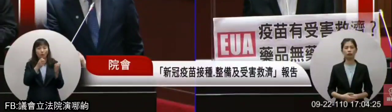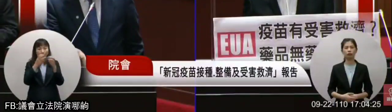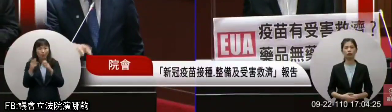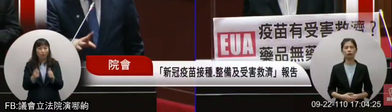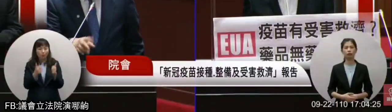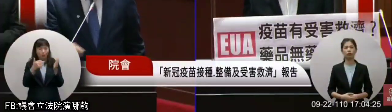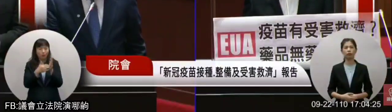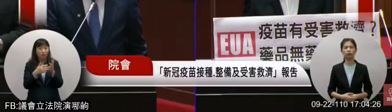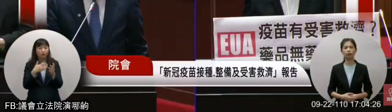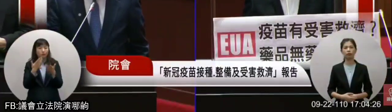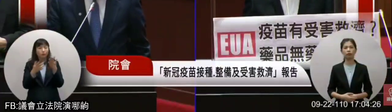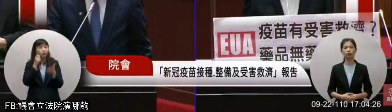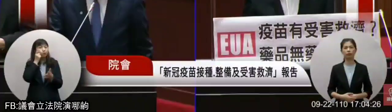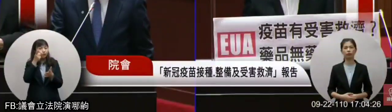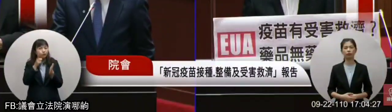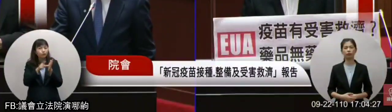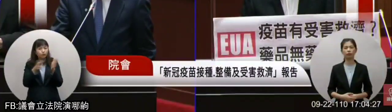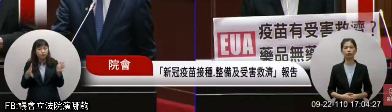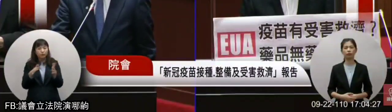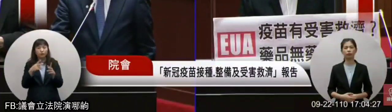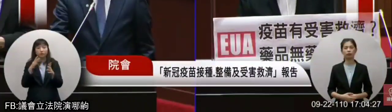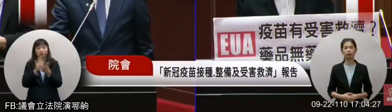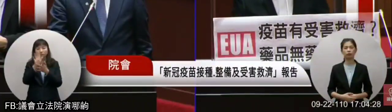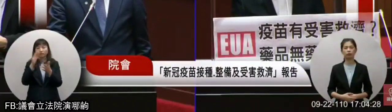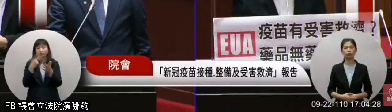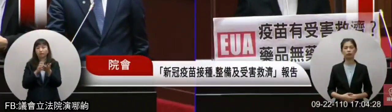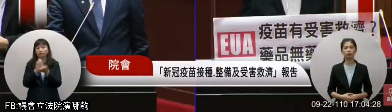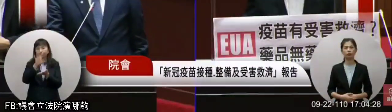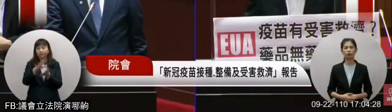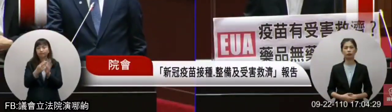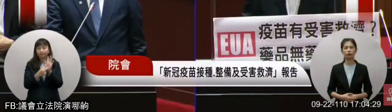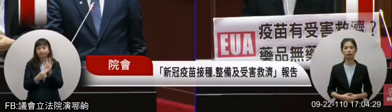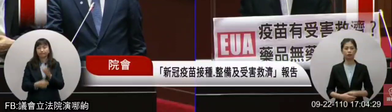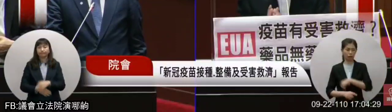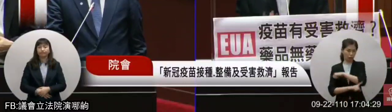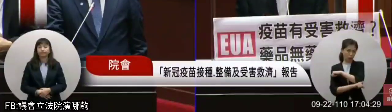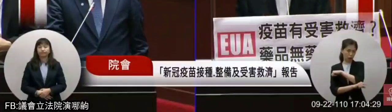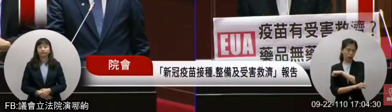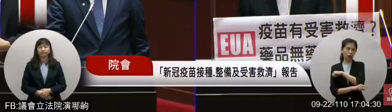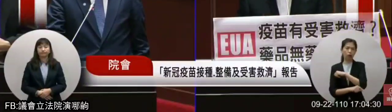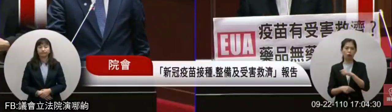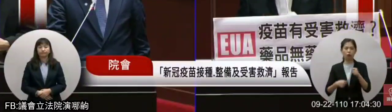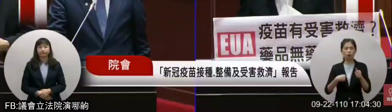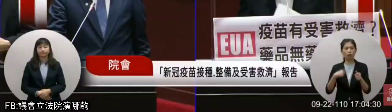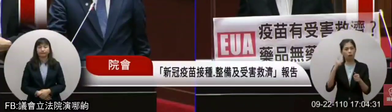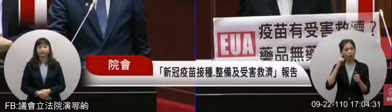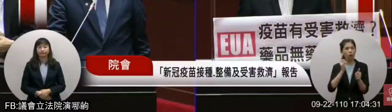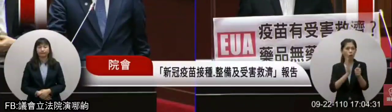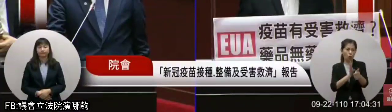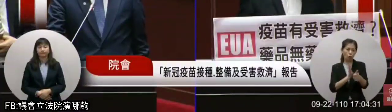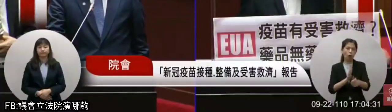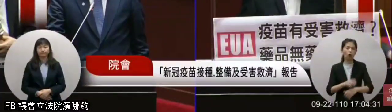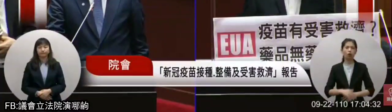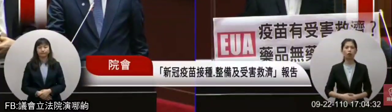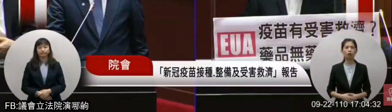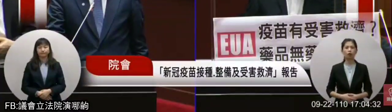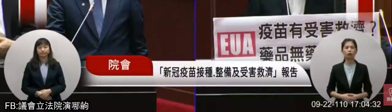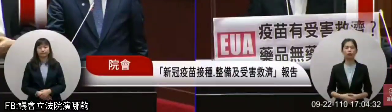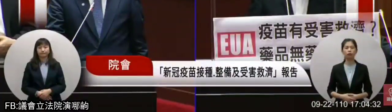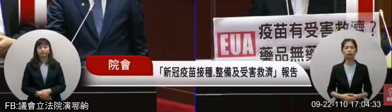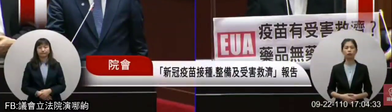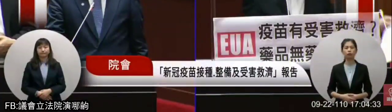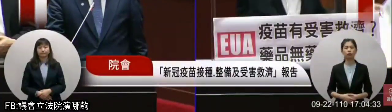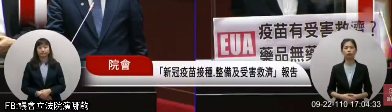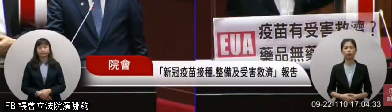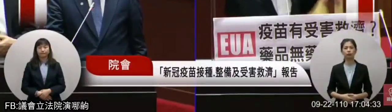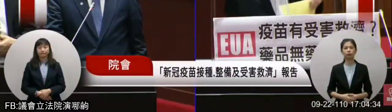一个月给这委员做一点报告。 最后我在那边我请教一下哈，今天在